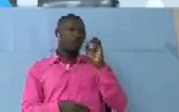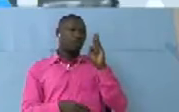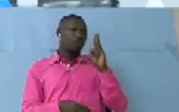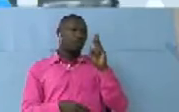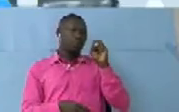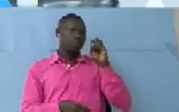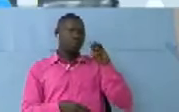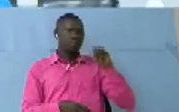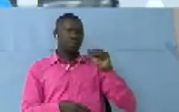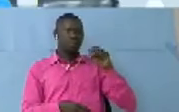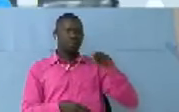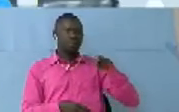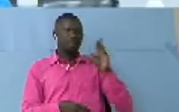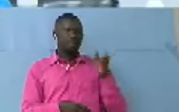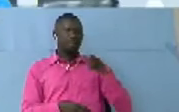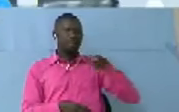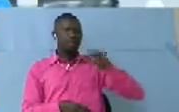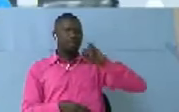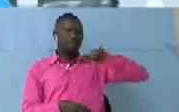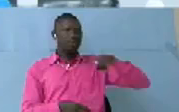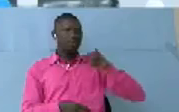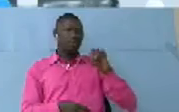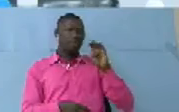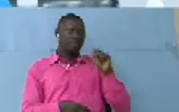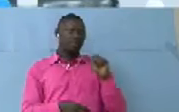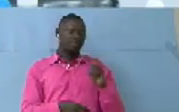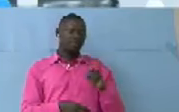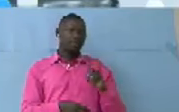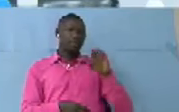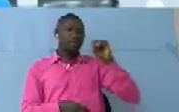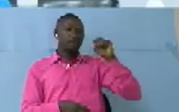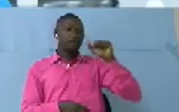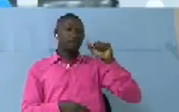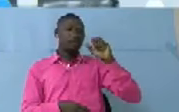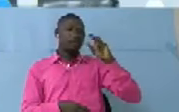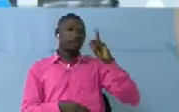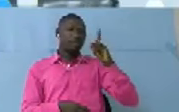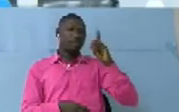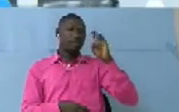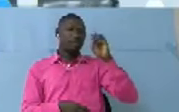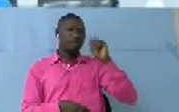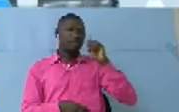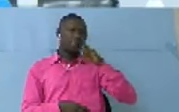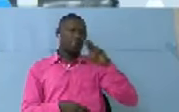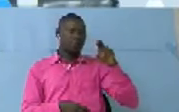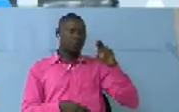Ndiaye. Sader Seka. Sader Seka.